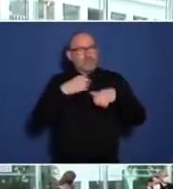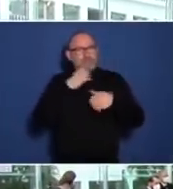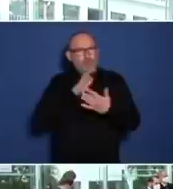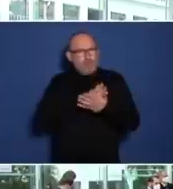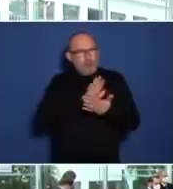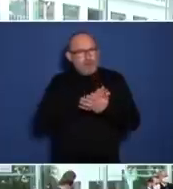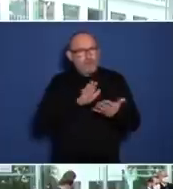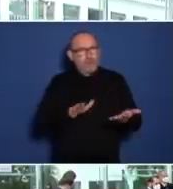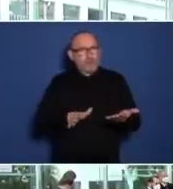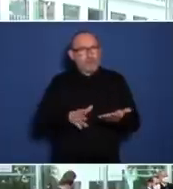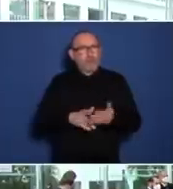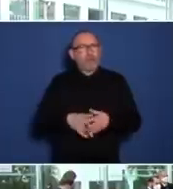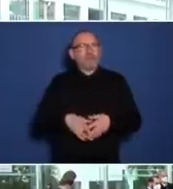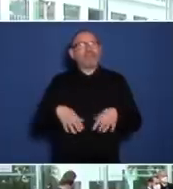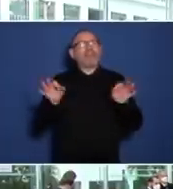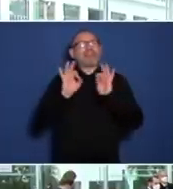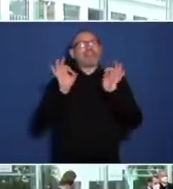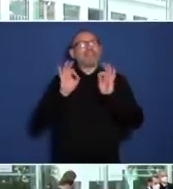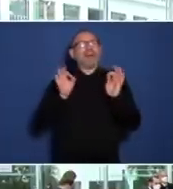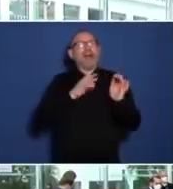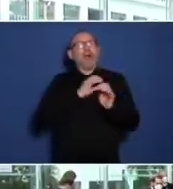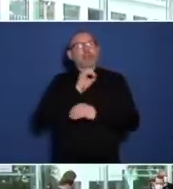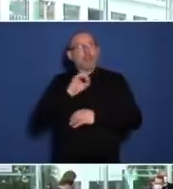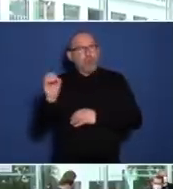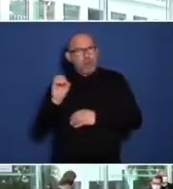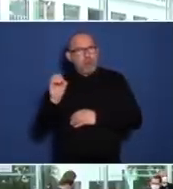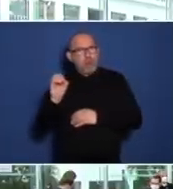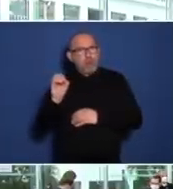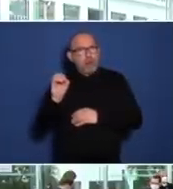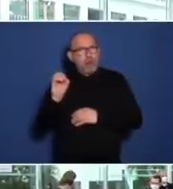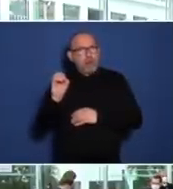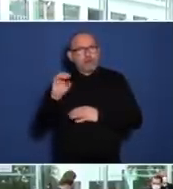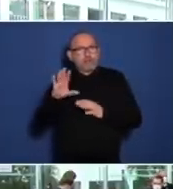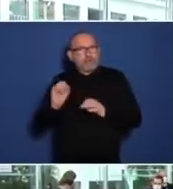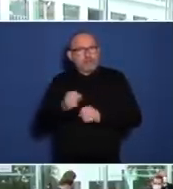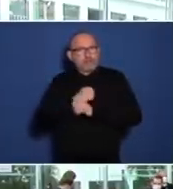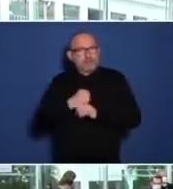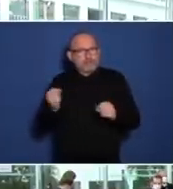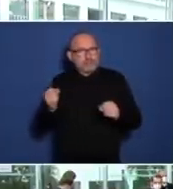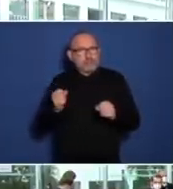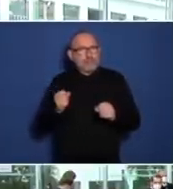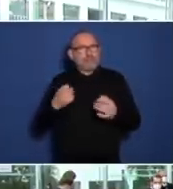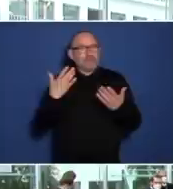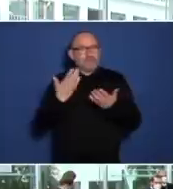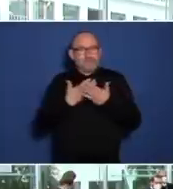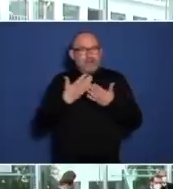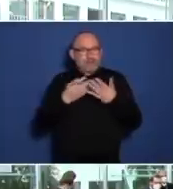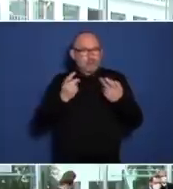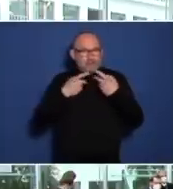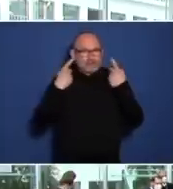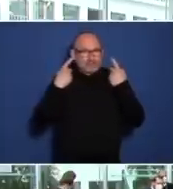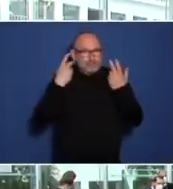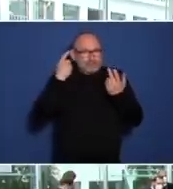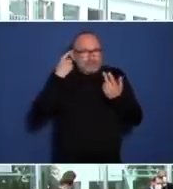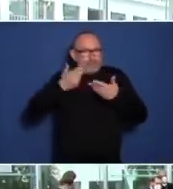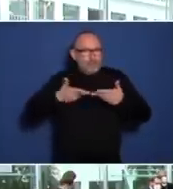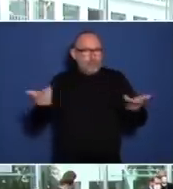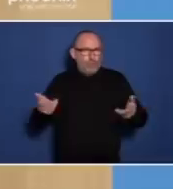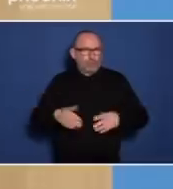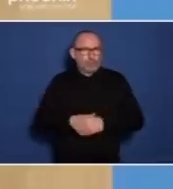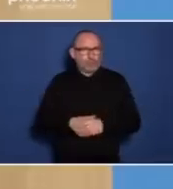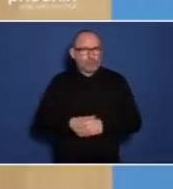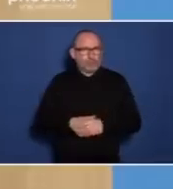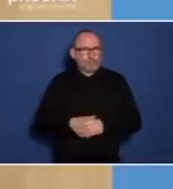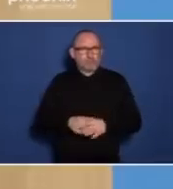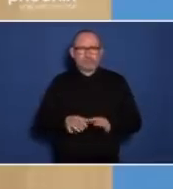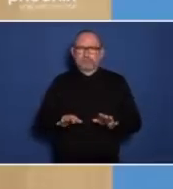die Gefahr nicht gegen Null gehen kann, weil dann würde die Maskenpflicht ja keinen Sinn mehr machen, wenn die Gefahr gegen Null geht? Ich bin